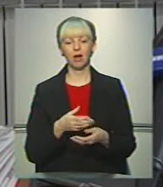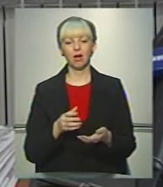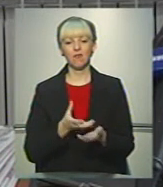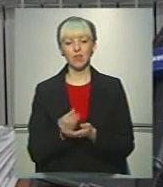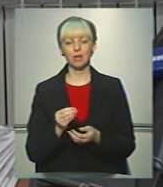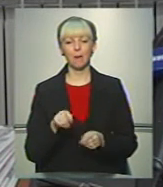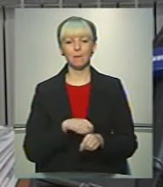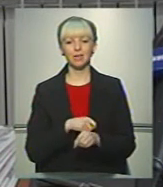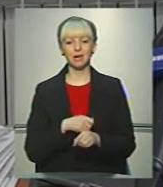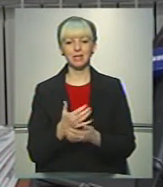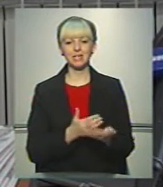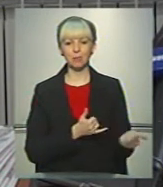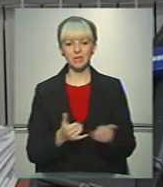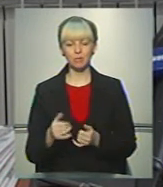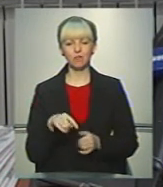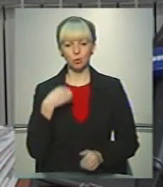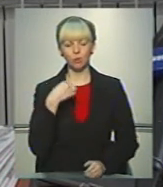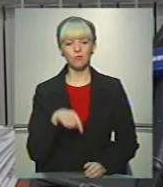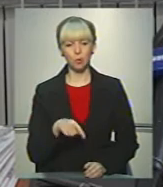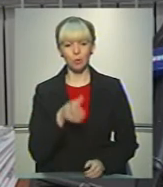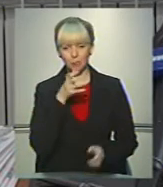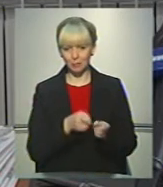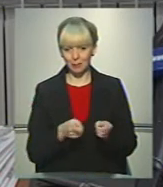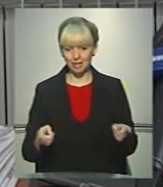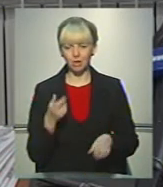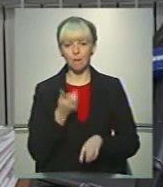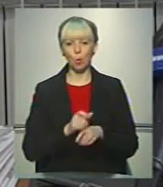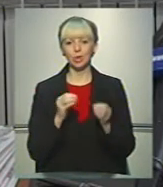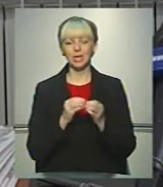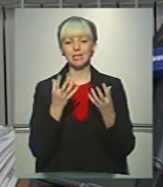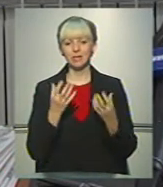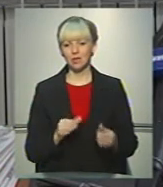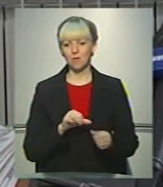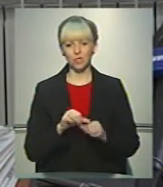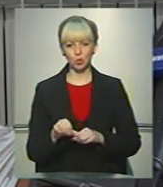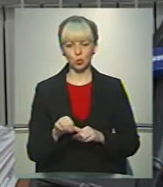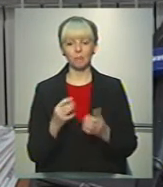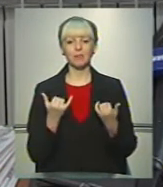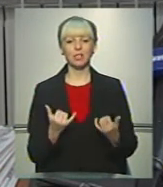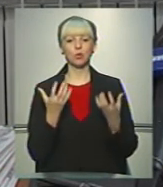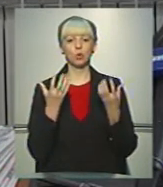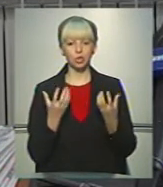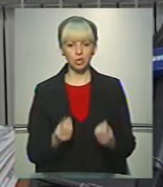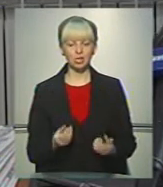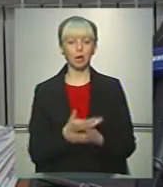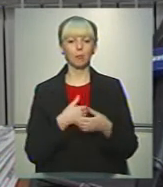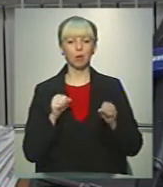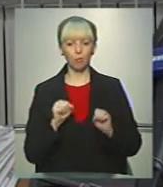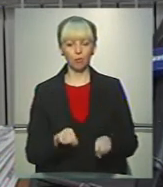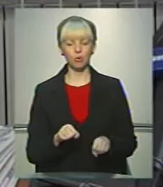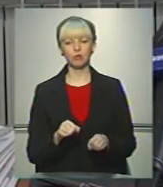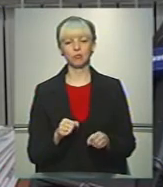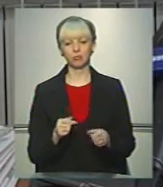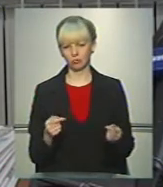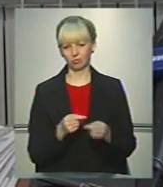матеріального забезпечення в поточному періоді – понад 10 днів відсутня. Тобто на сьогоднішній день ми можемо